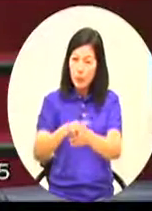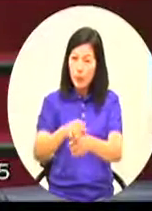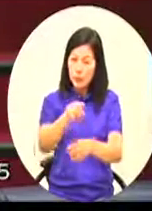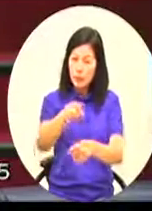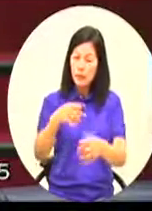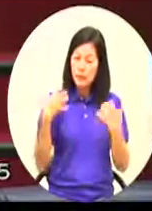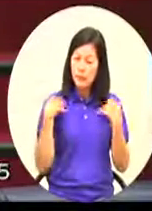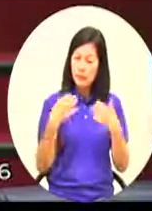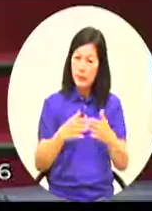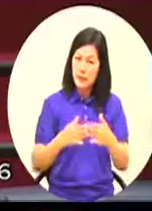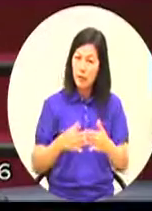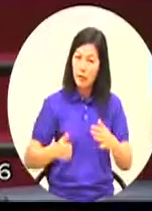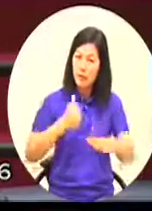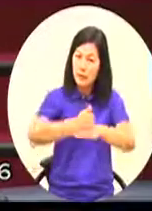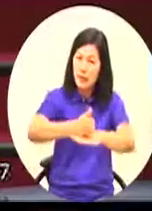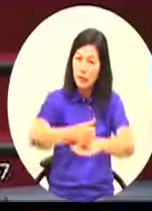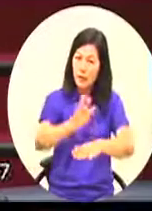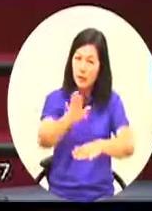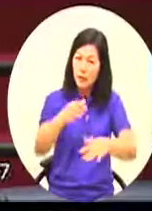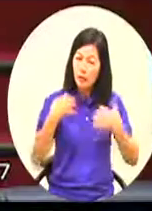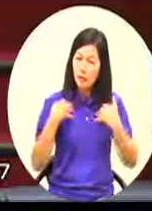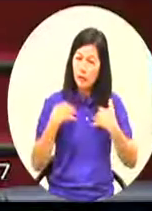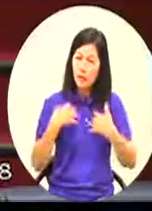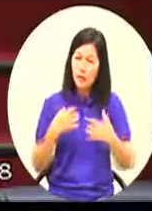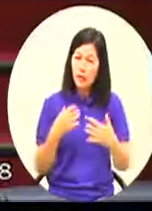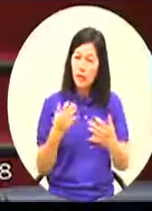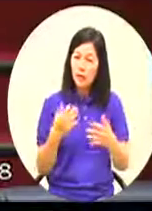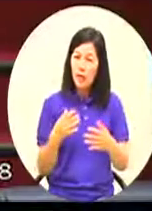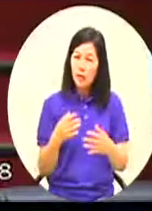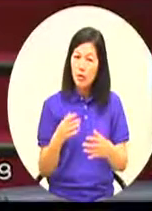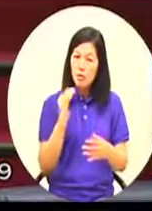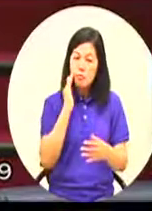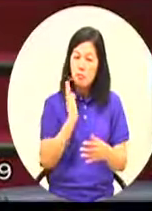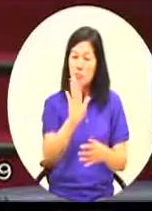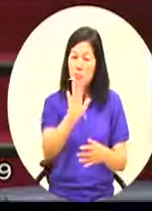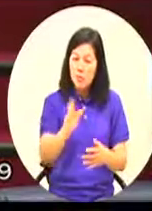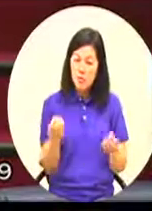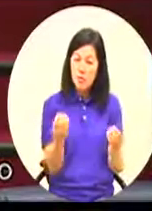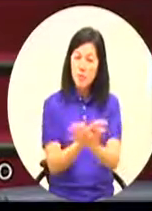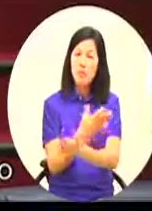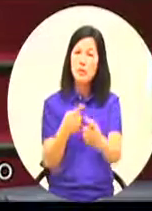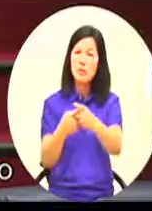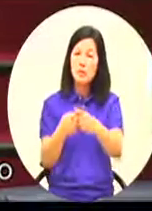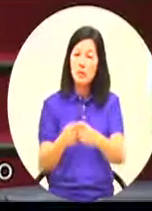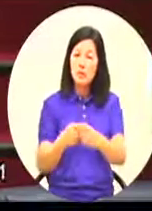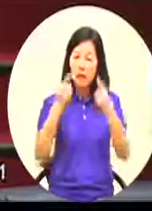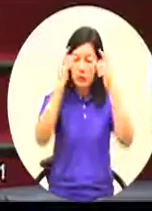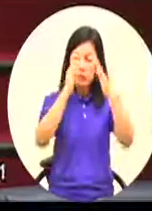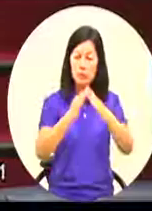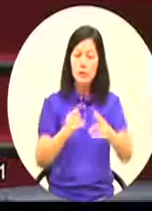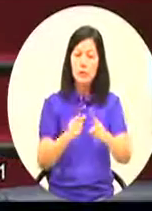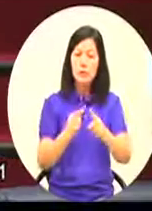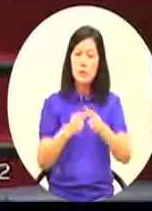啊，谁叫你去做这个主委，要不然就换人啊。我刚刚就说嘛，高雄是很多人才啊，